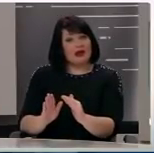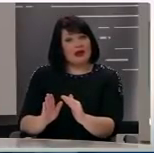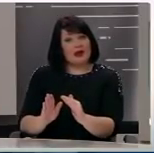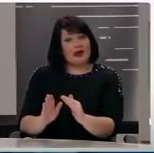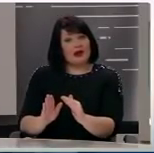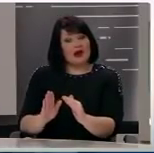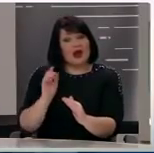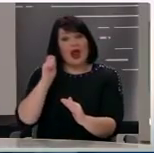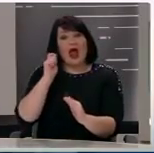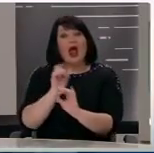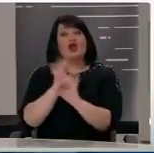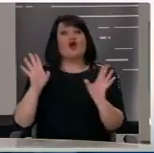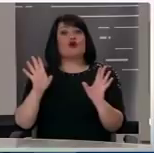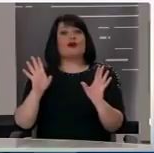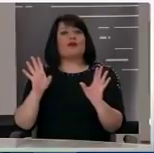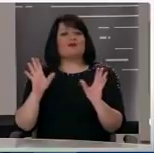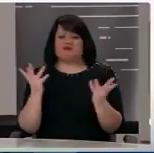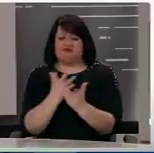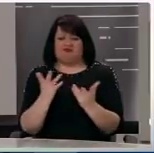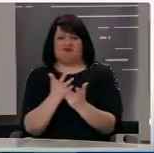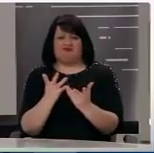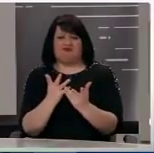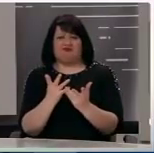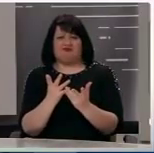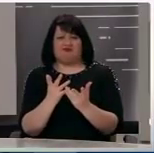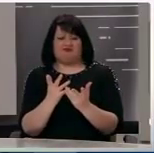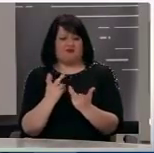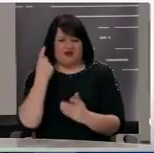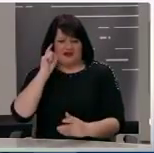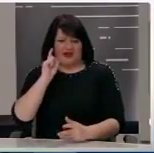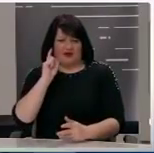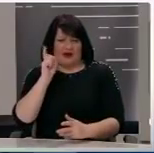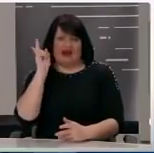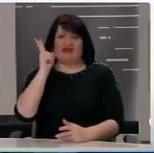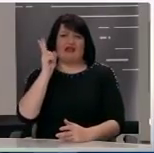μία ανώνυμη, ασυνάρτητη και ανυπόστατη καταγγελία,